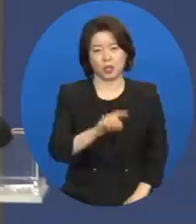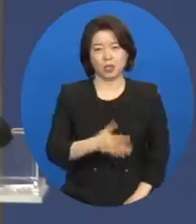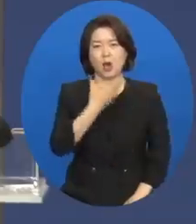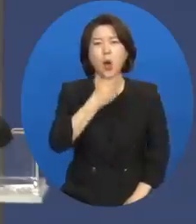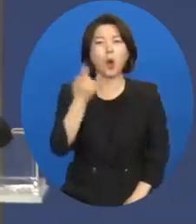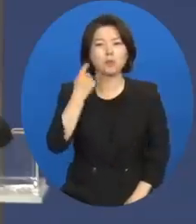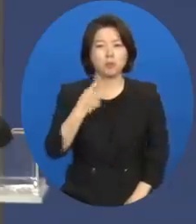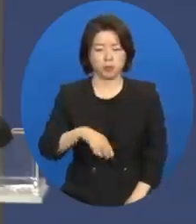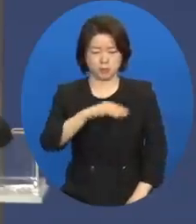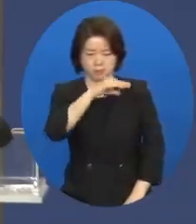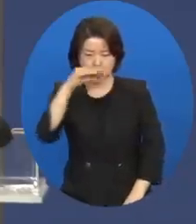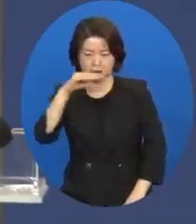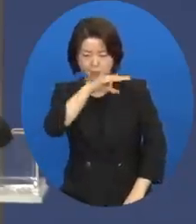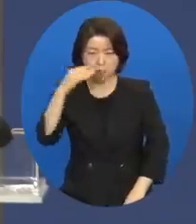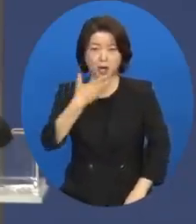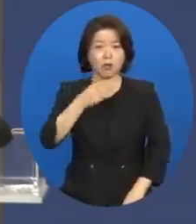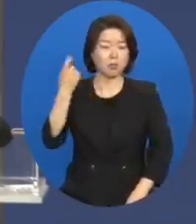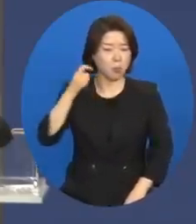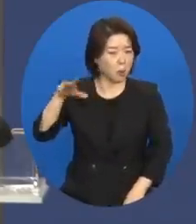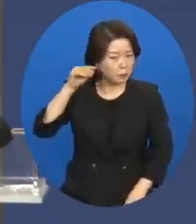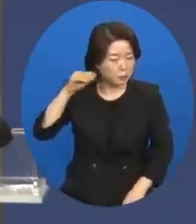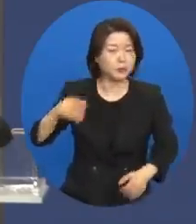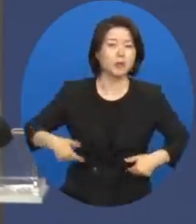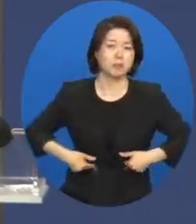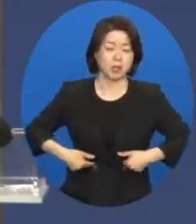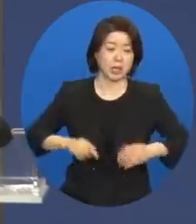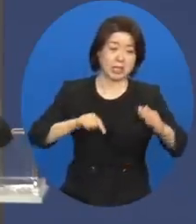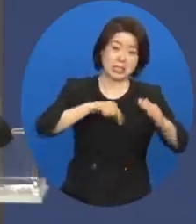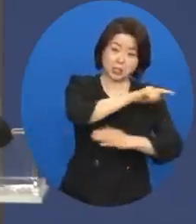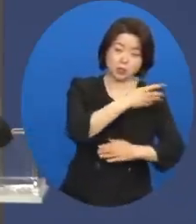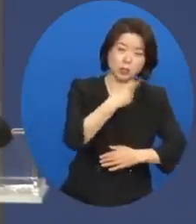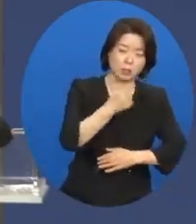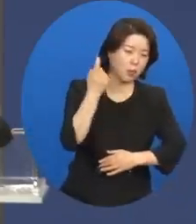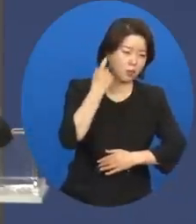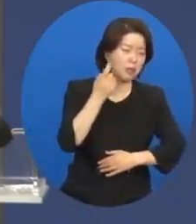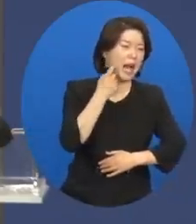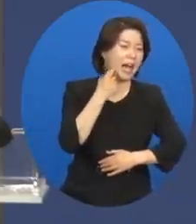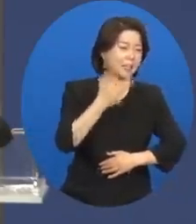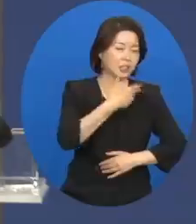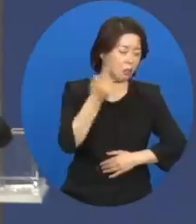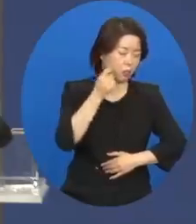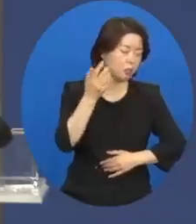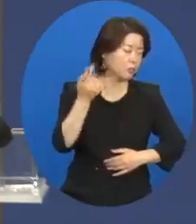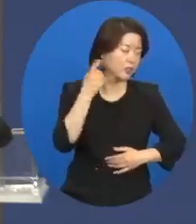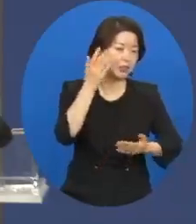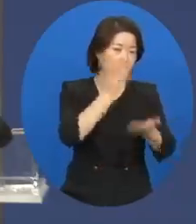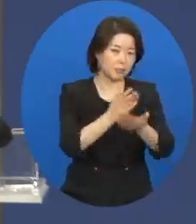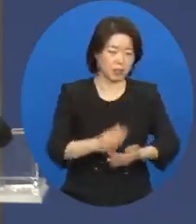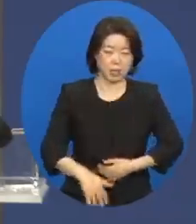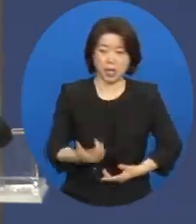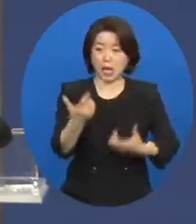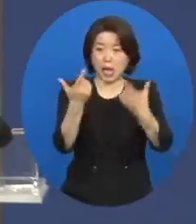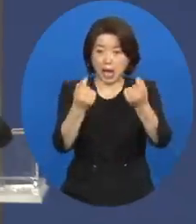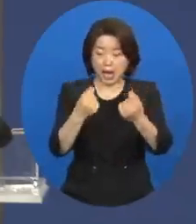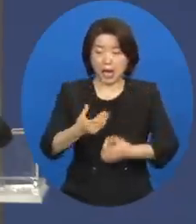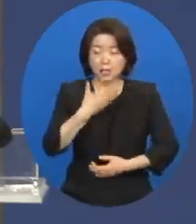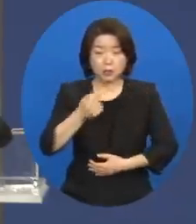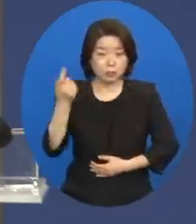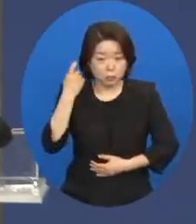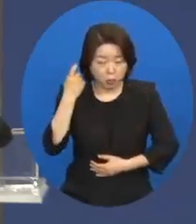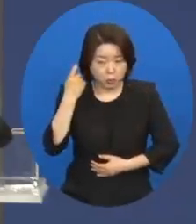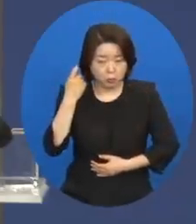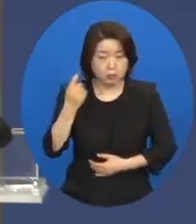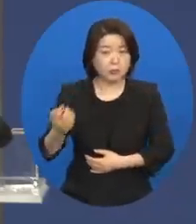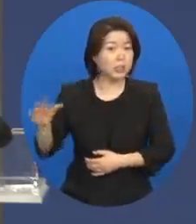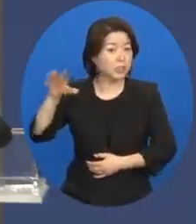복음은 똑바른 복음을 들어야 되죠. 그리고 다른 복음 들으면 안 되고요. 분명히 같은 복음을 듣고 그 뿌리시는 분이